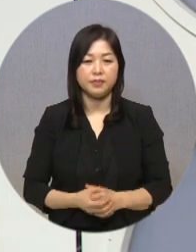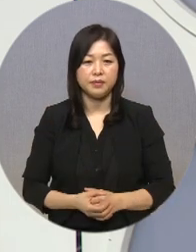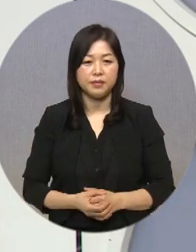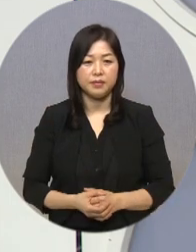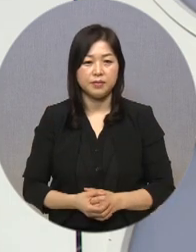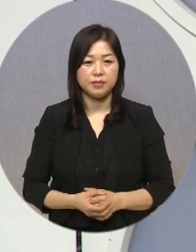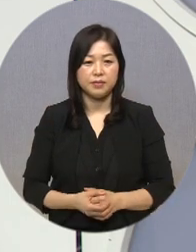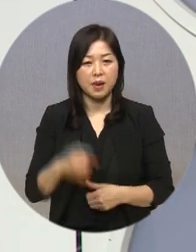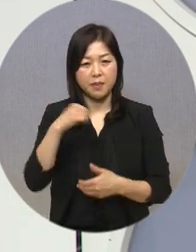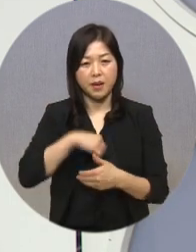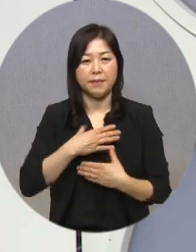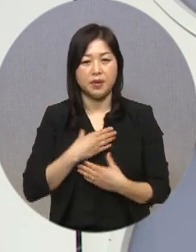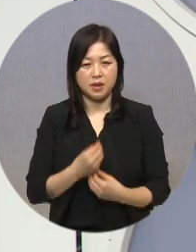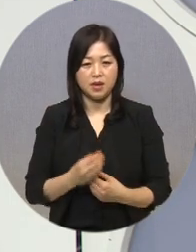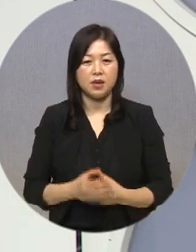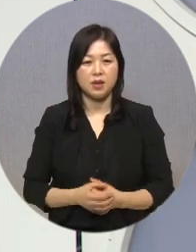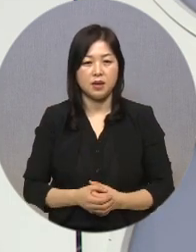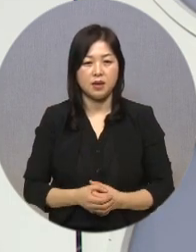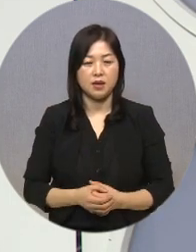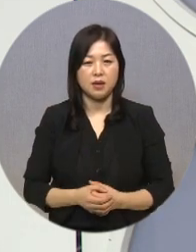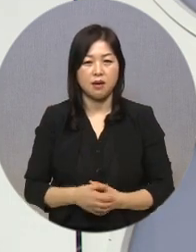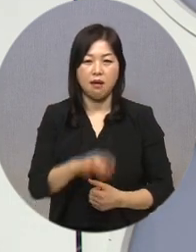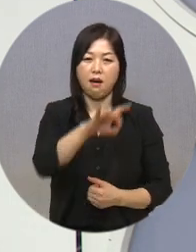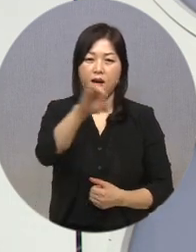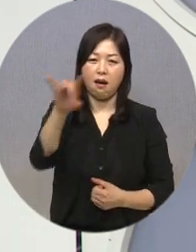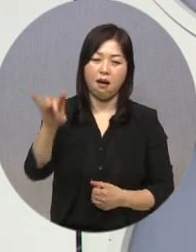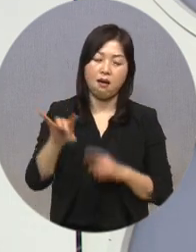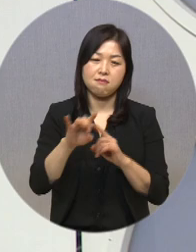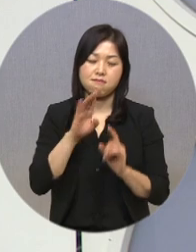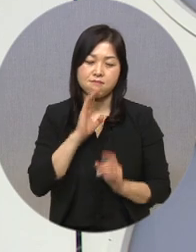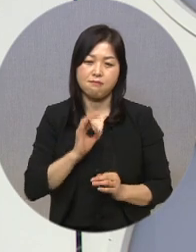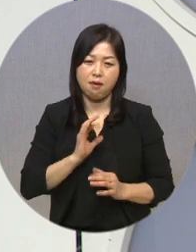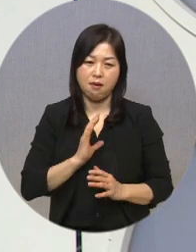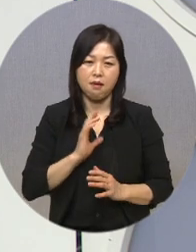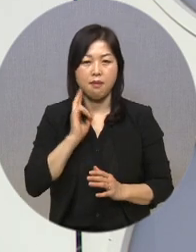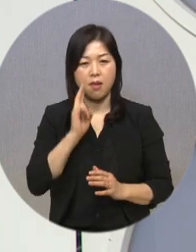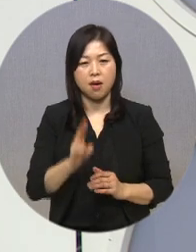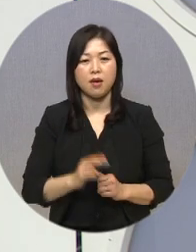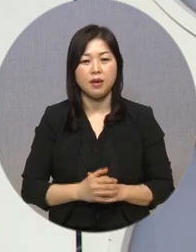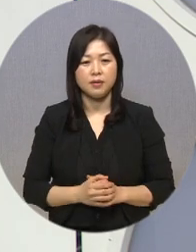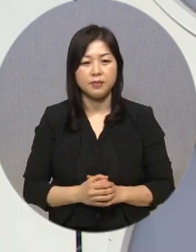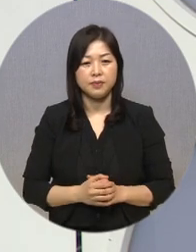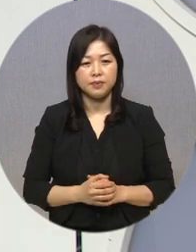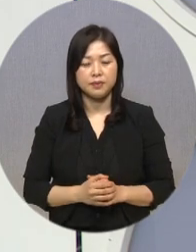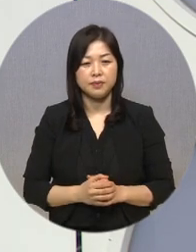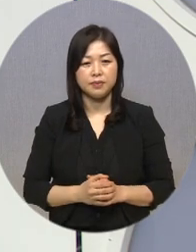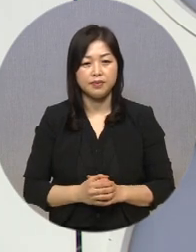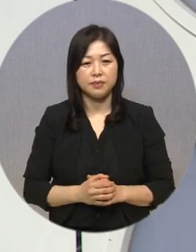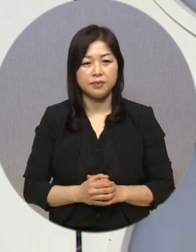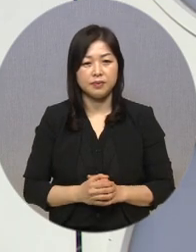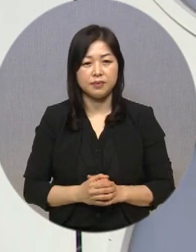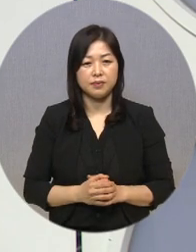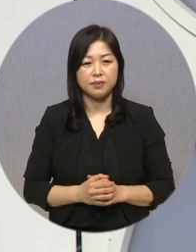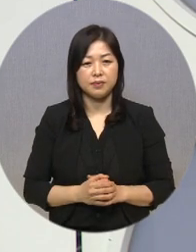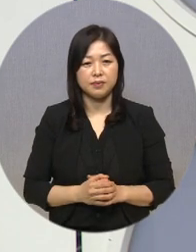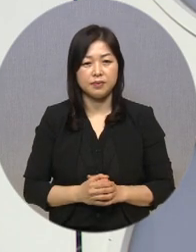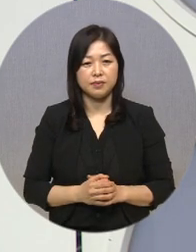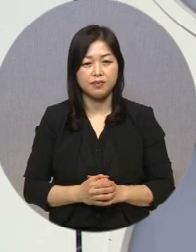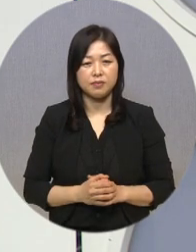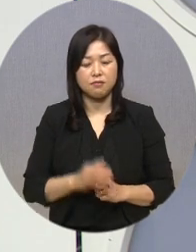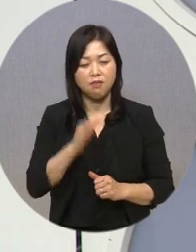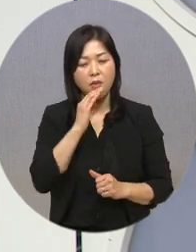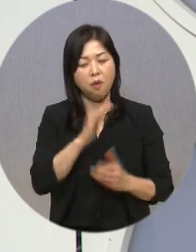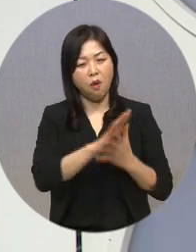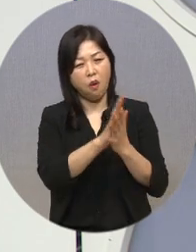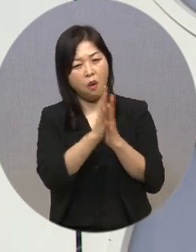이렇게 마음이 편할 수가 없네. 하나하나가 너무나 놀라서 도대체 상상이 안 가게 변했습니다.